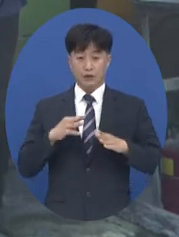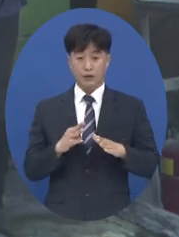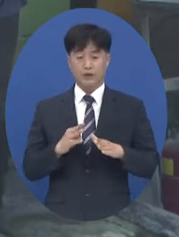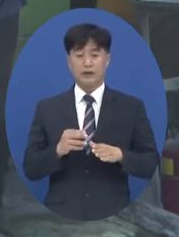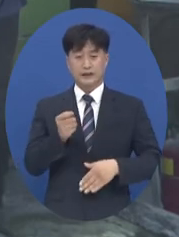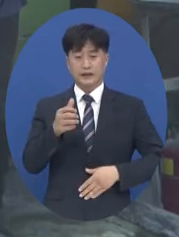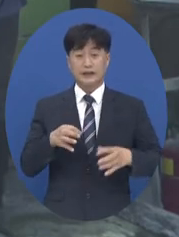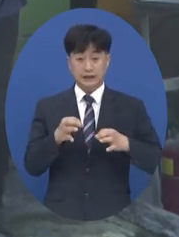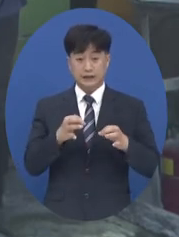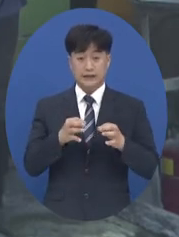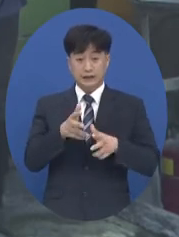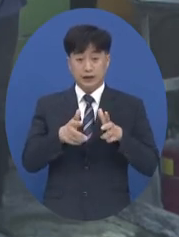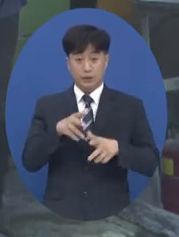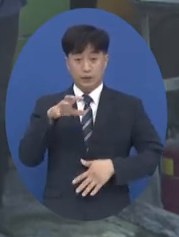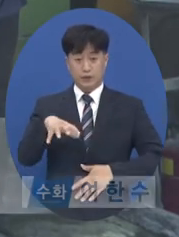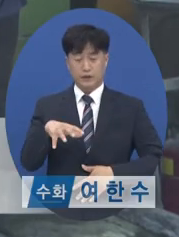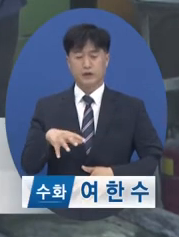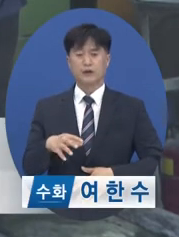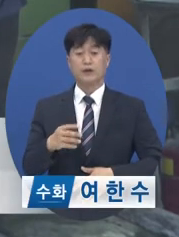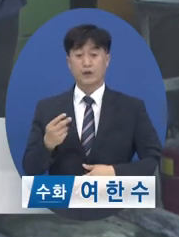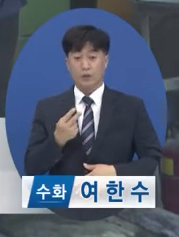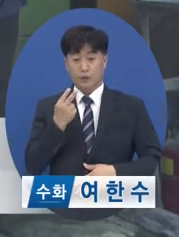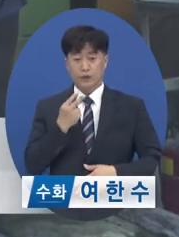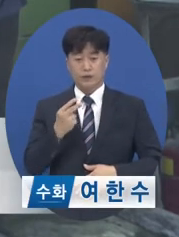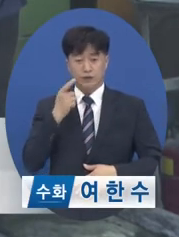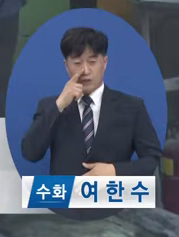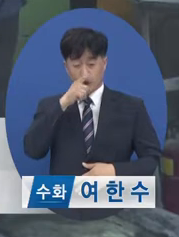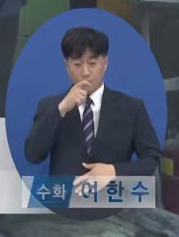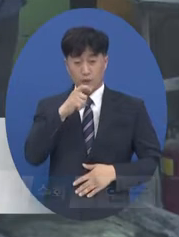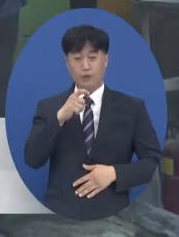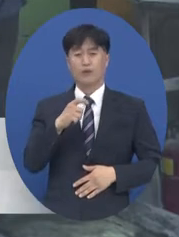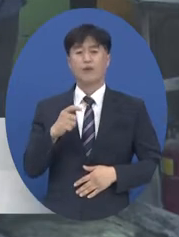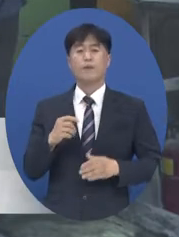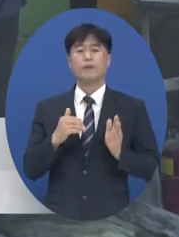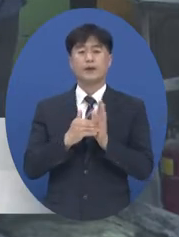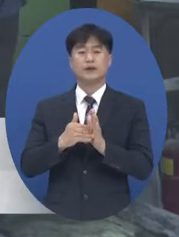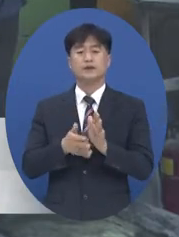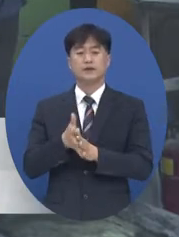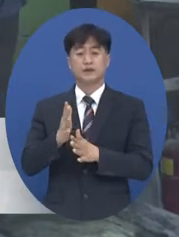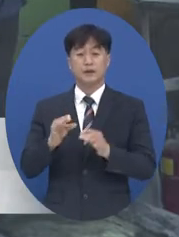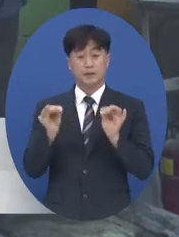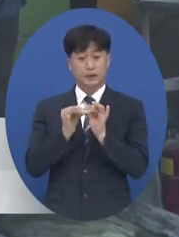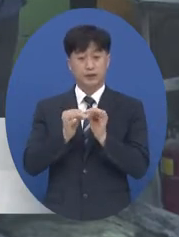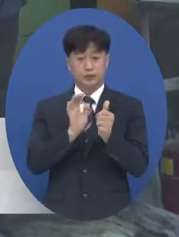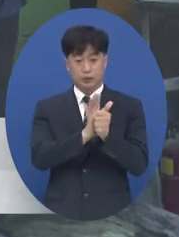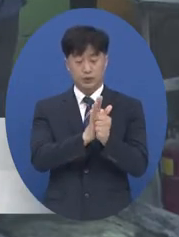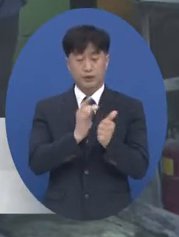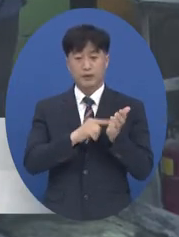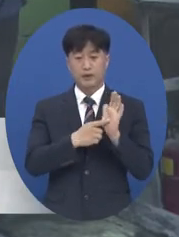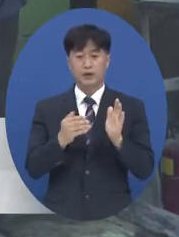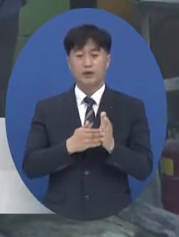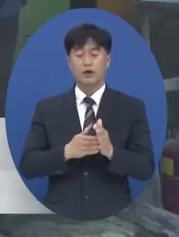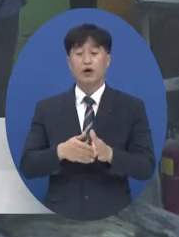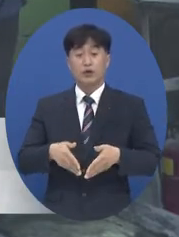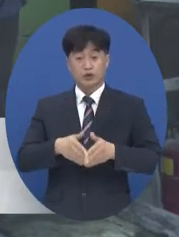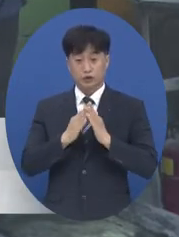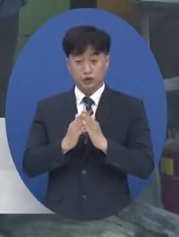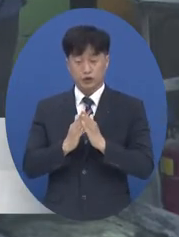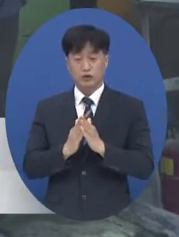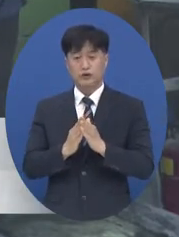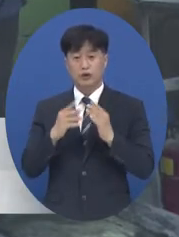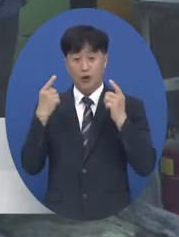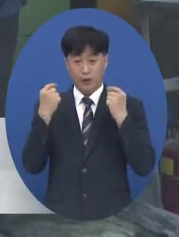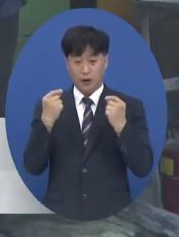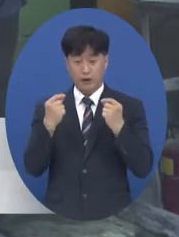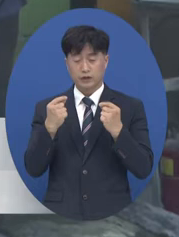경기도가 소규모 사업장의 대기오염 방지 시설을 맞춤형으로 지원하겠다고 밝혔습니다. 시설 설치와 유지 관리, 교체에